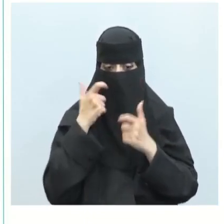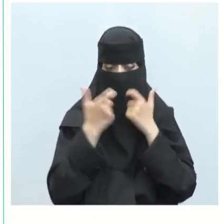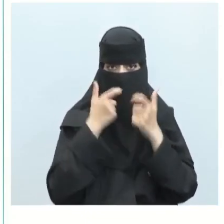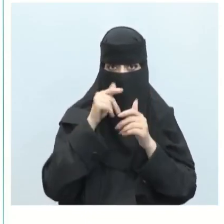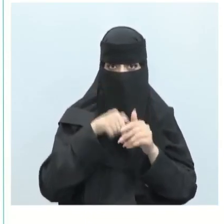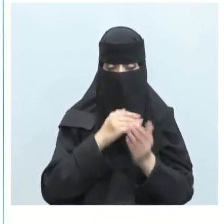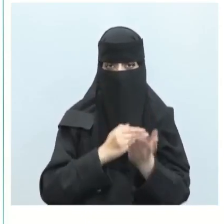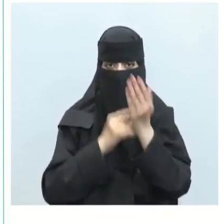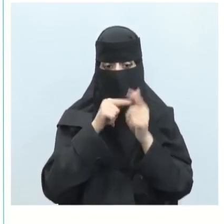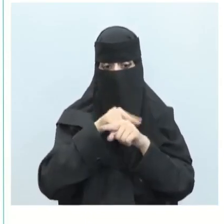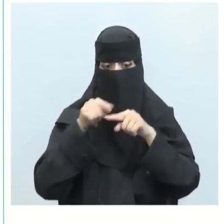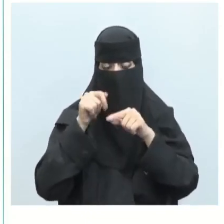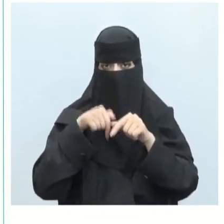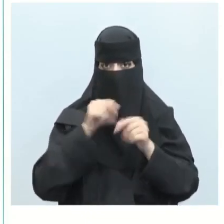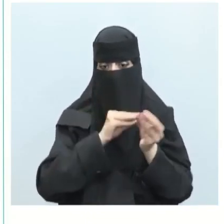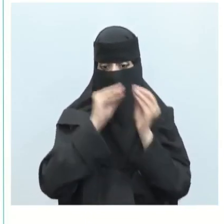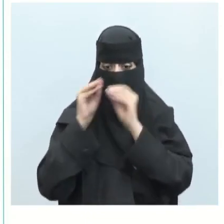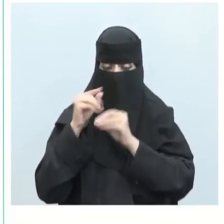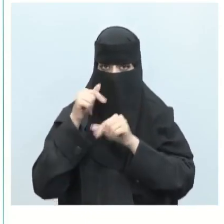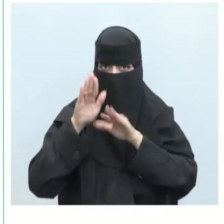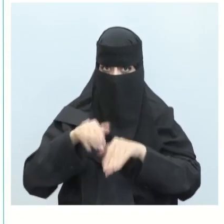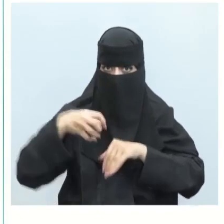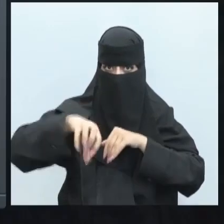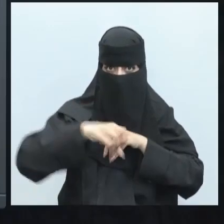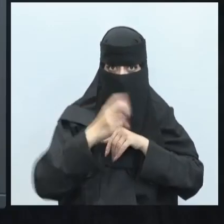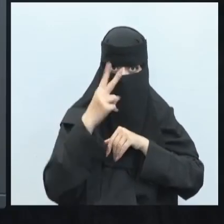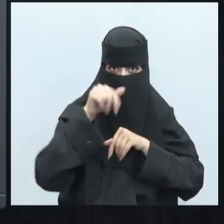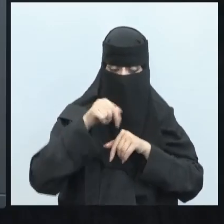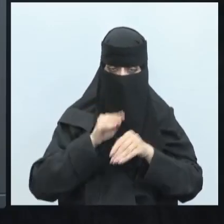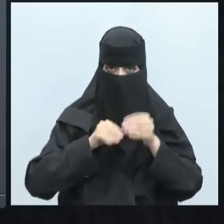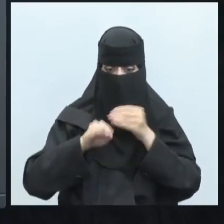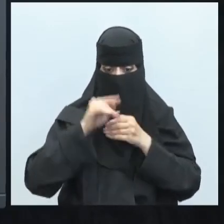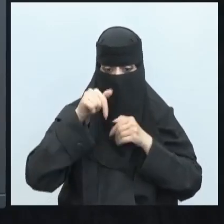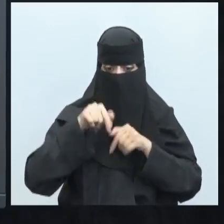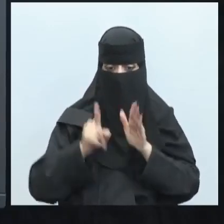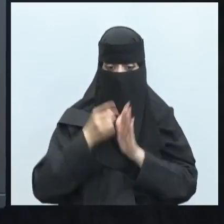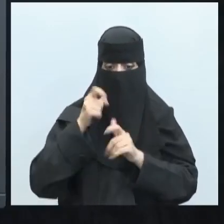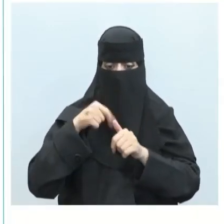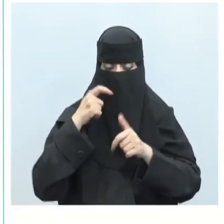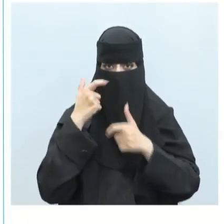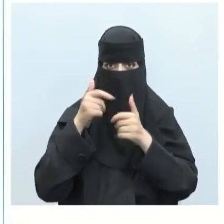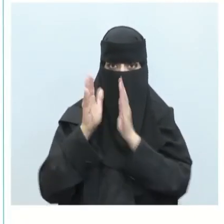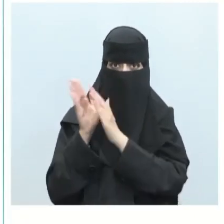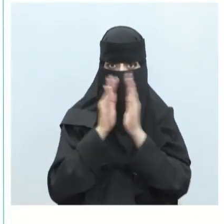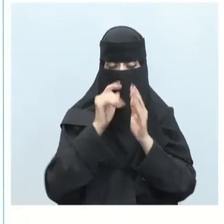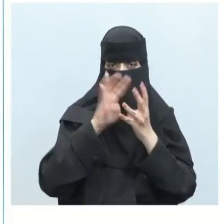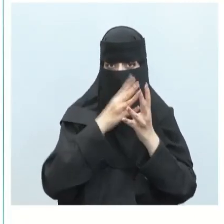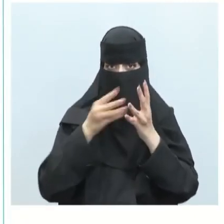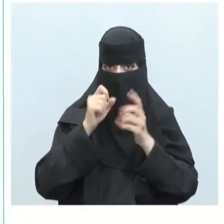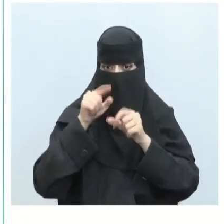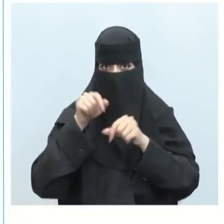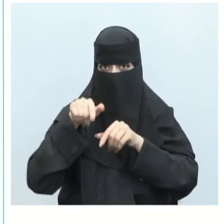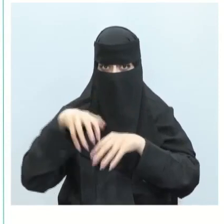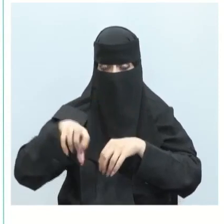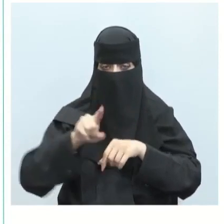التسلل المستند الى المضيف لدينا نوعين من انظمه التسلل اول نوع مستند الى الشبكه هذا